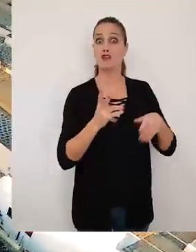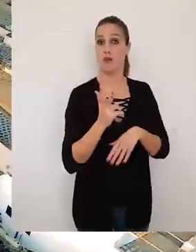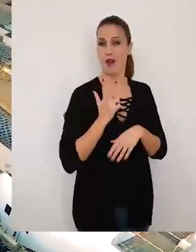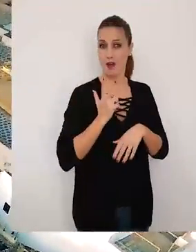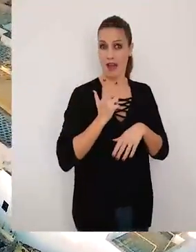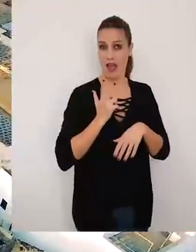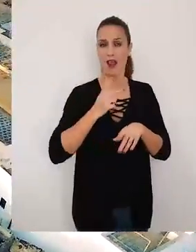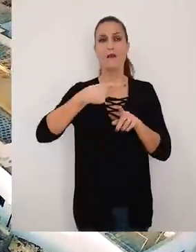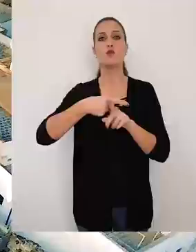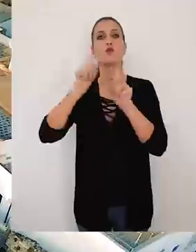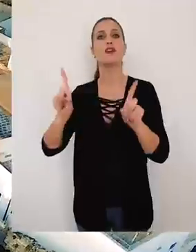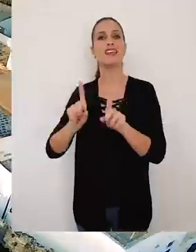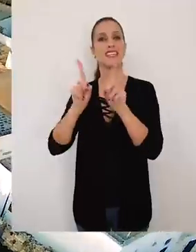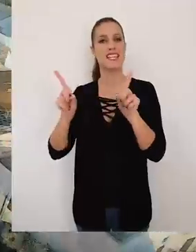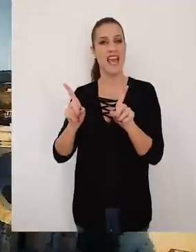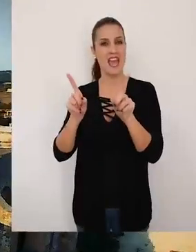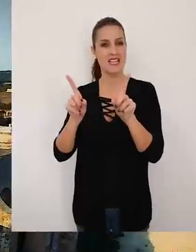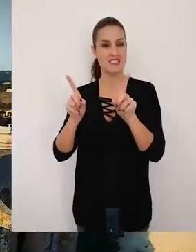dalla parrocchiale.